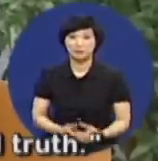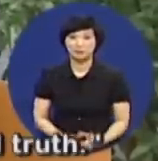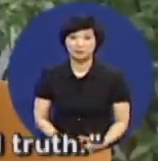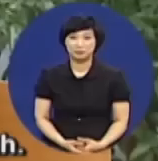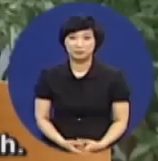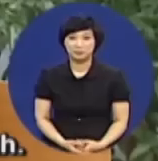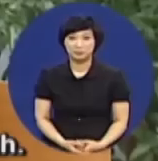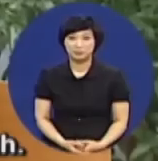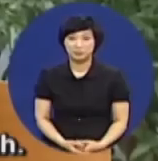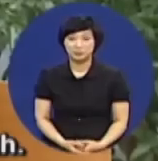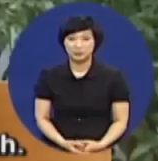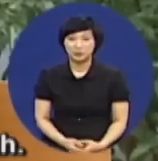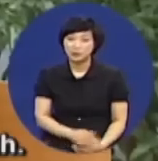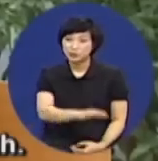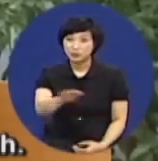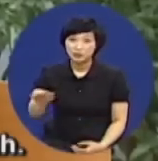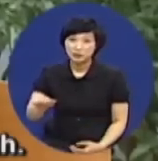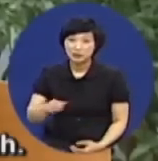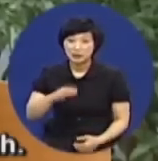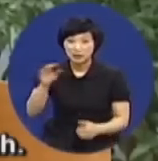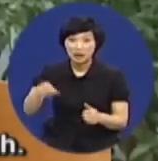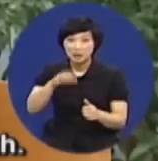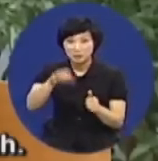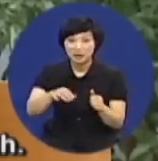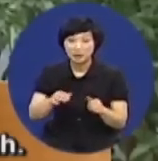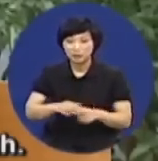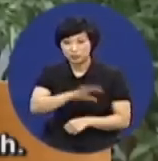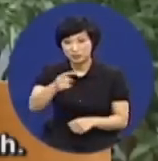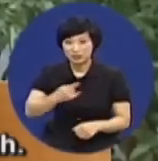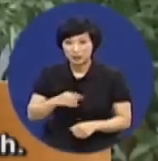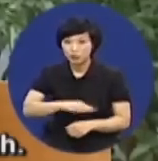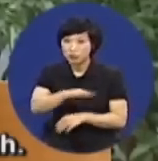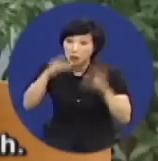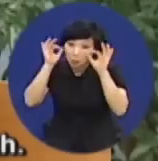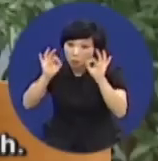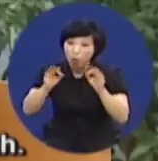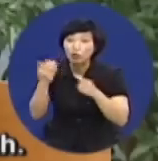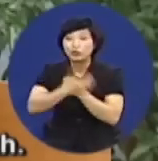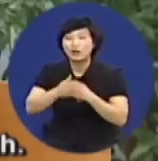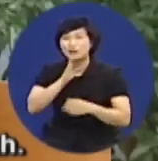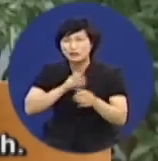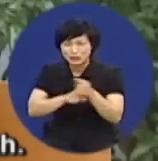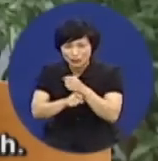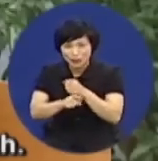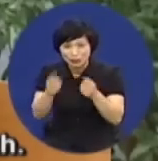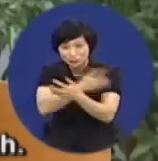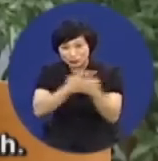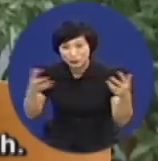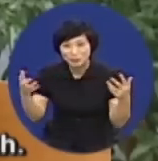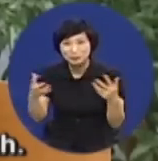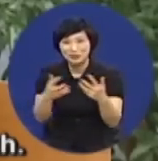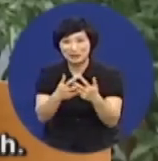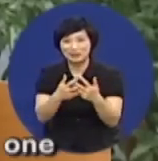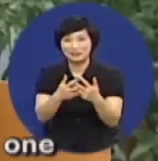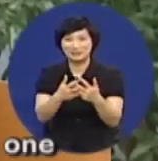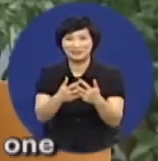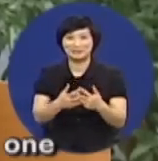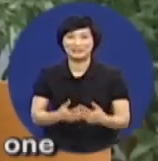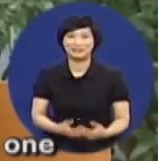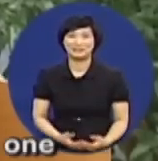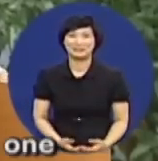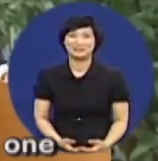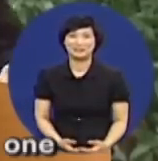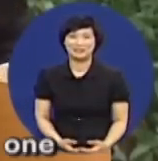と誠に満ちておられた、私の前に恵みと誠に